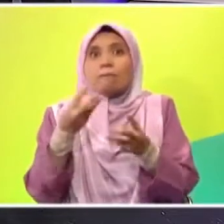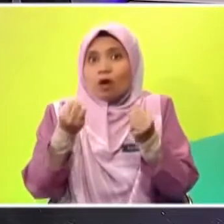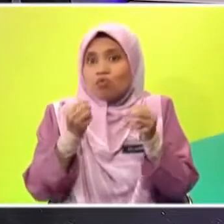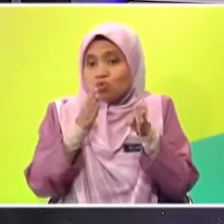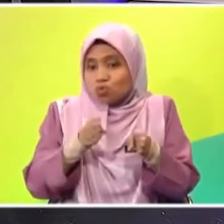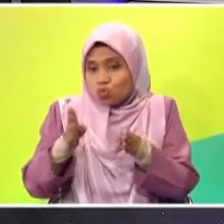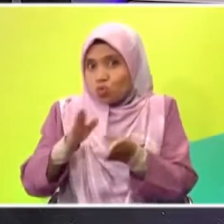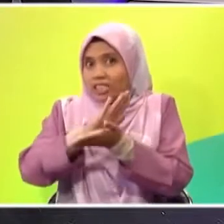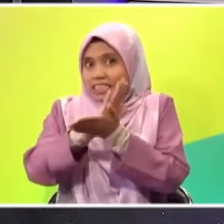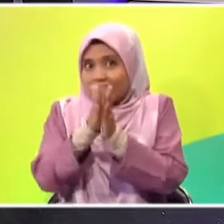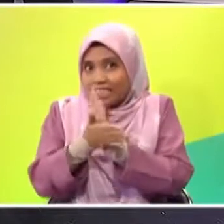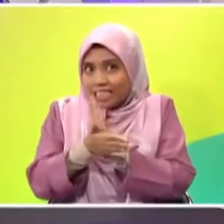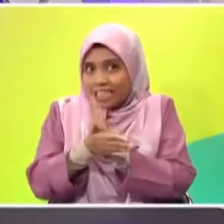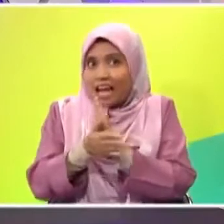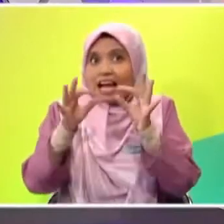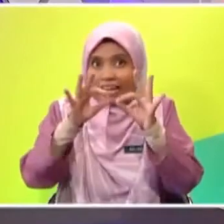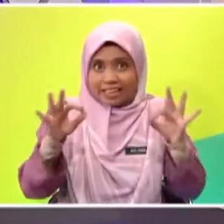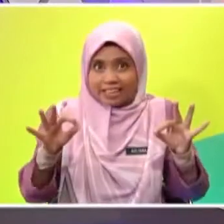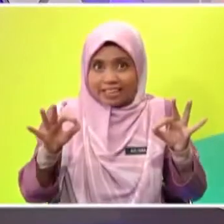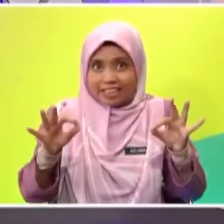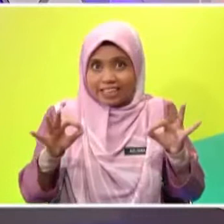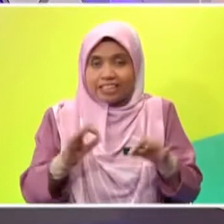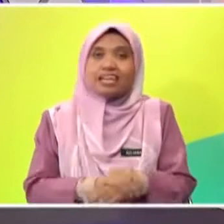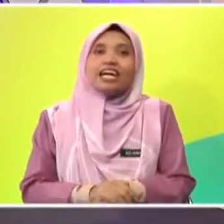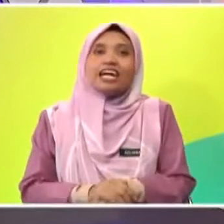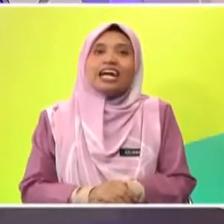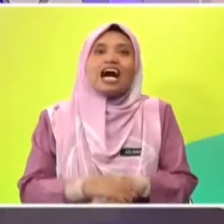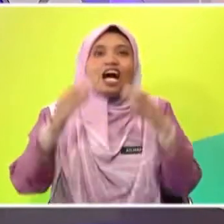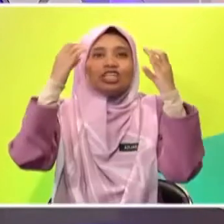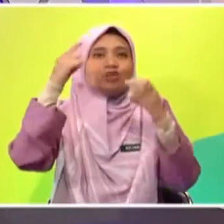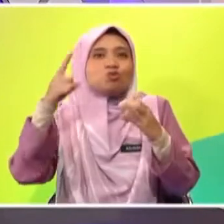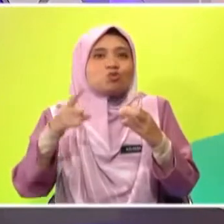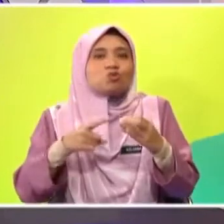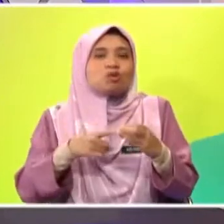kenal cek guzra sekalinya nih sangat bagus loh anak